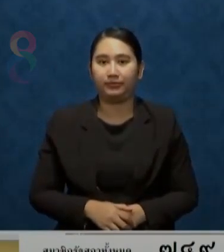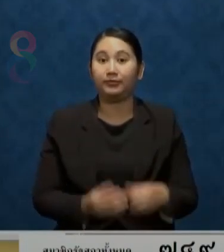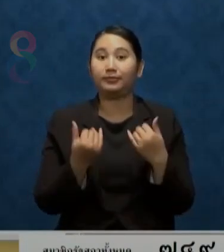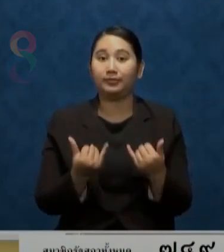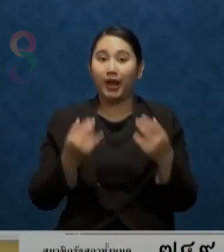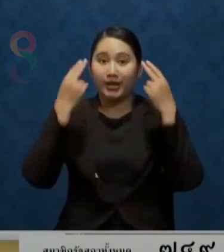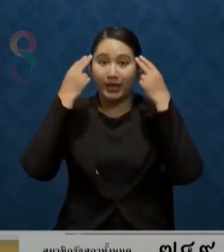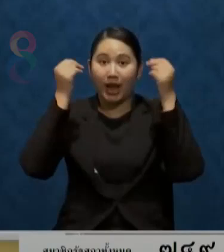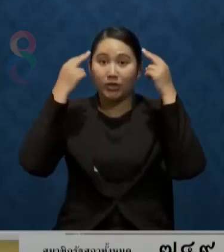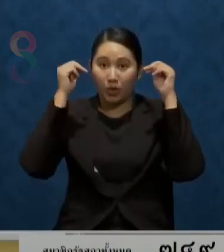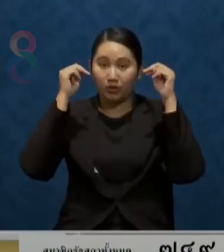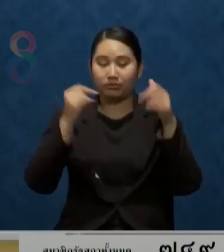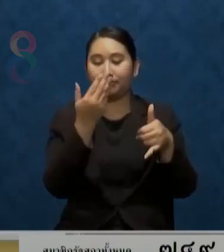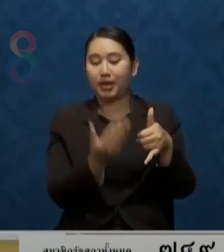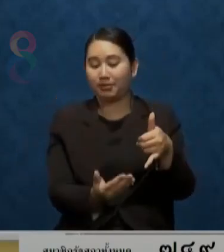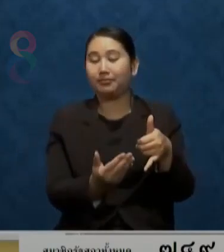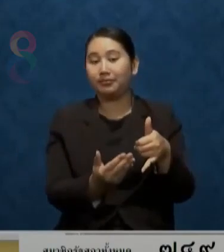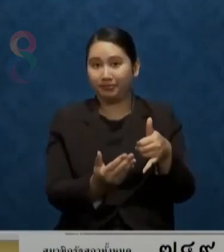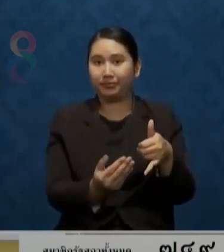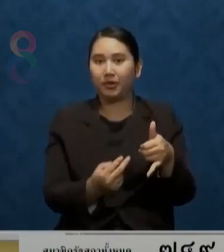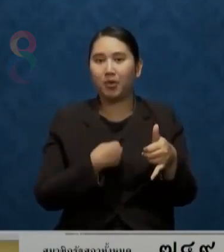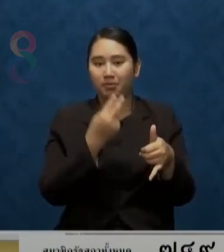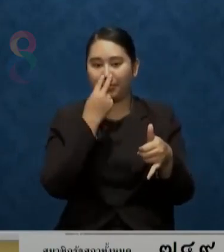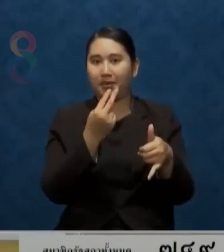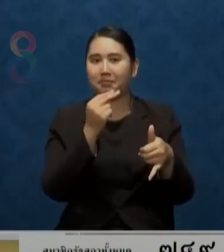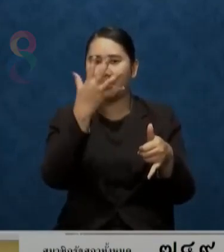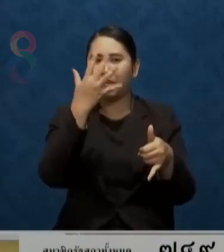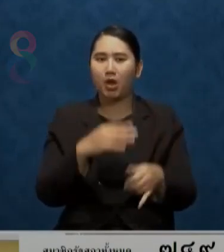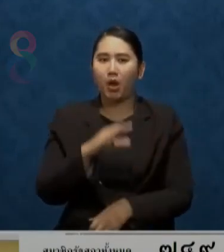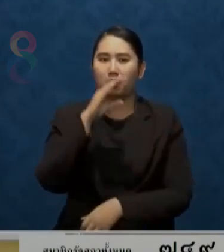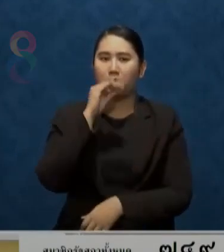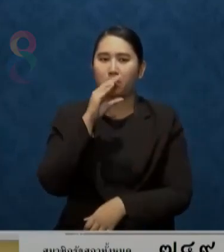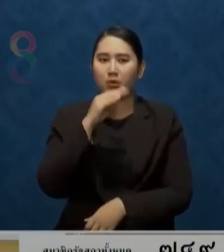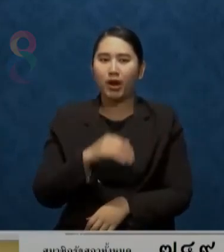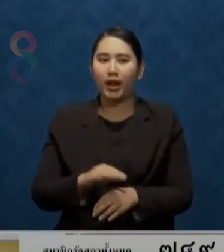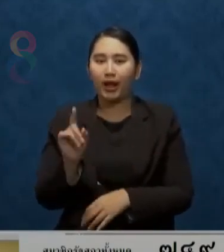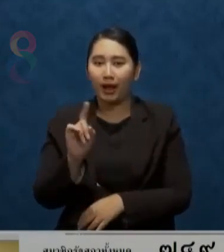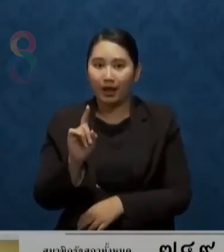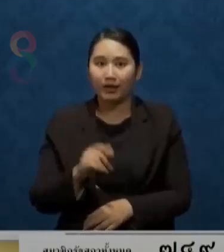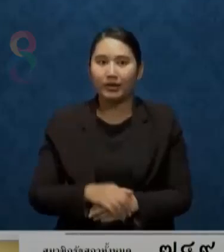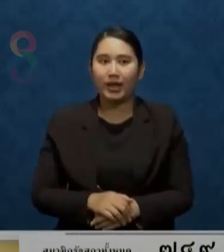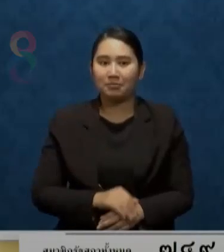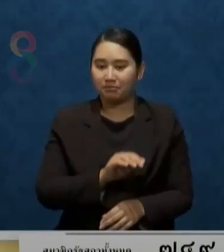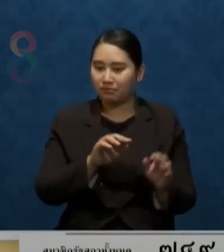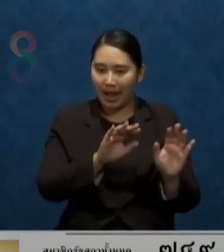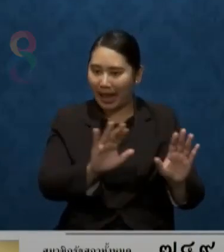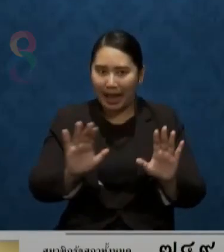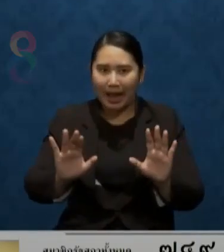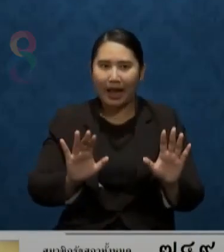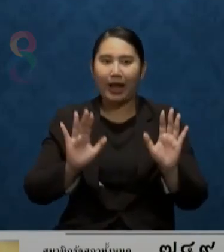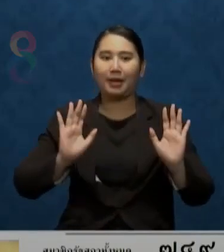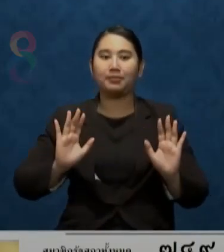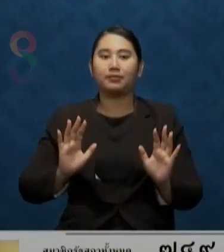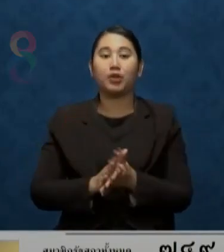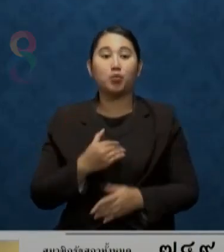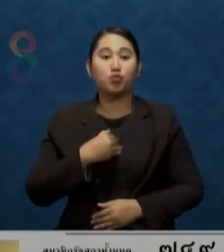าความเป็นนายกรัฐมนตรีเนี่ยนะครับผมยังไม่เคยเห็นท่านออกมาปกป้องห้ามปรามในสิ่งเหล่านี้ถ้าเราไ